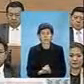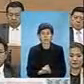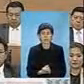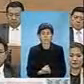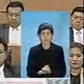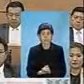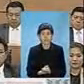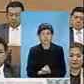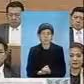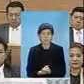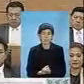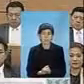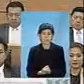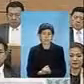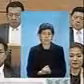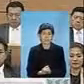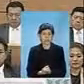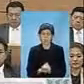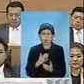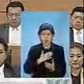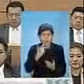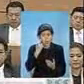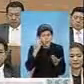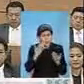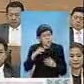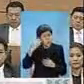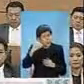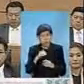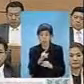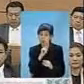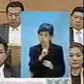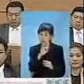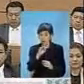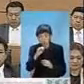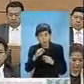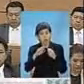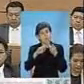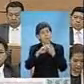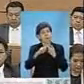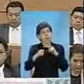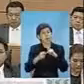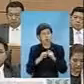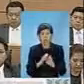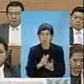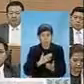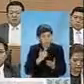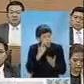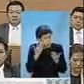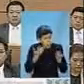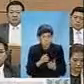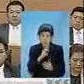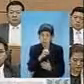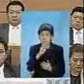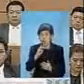นี้มาโดยตลอดเราไม่เคยนึกครับว่าวันหนึ่งมาตรา190ก็เป็นปัญหาเราไม่เคยนึกว่าวันหนึ่งมา